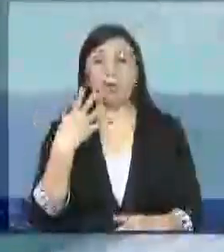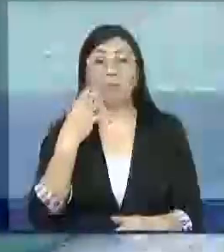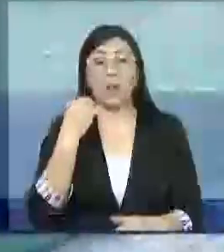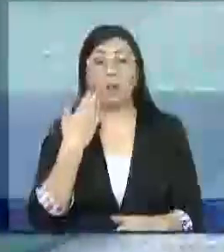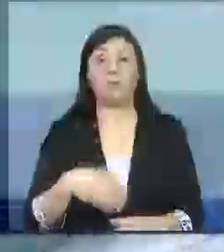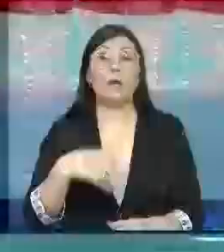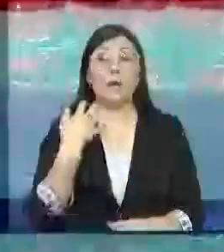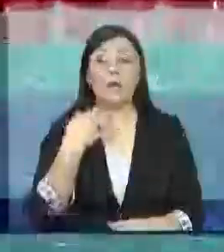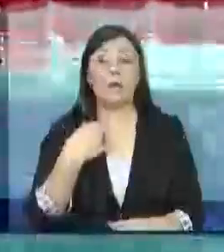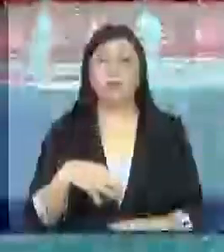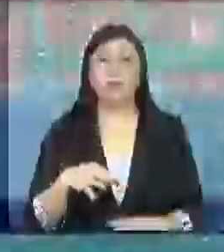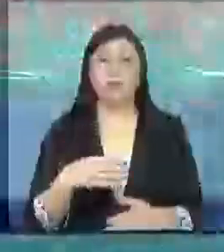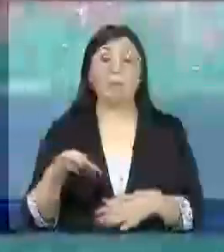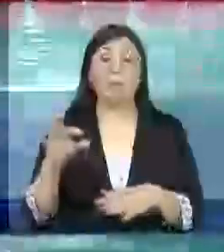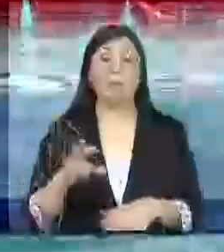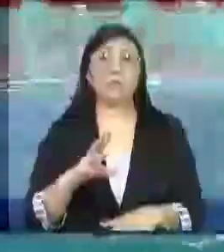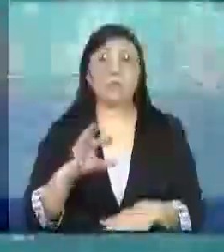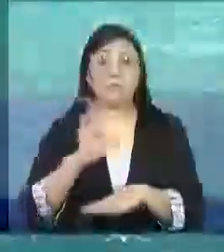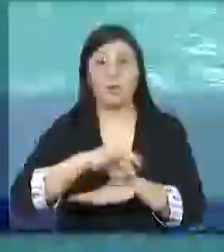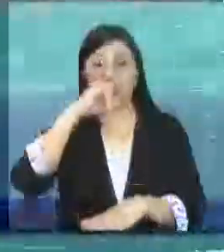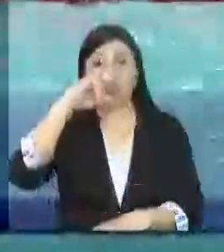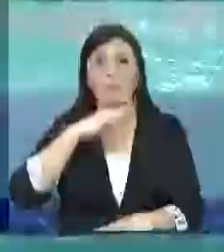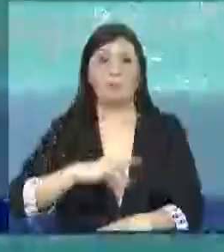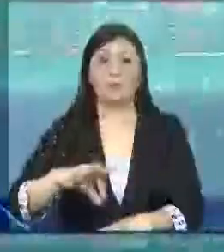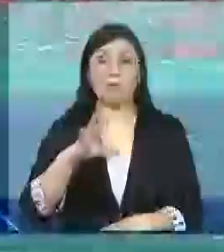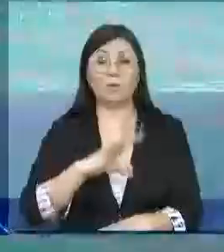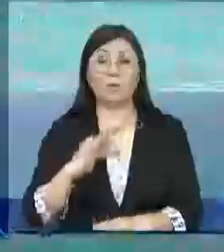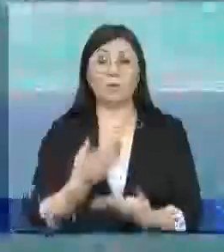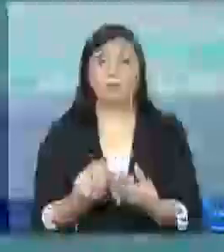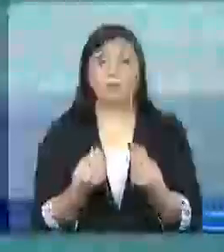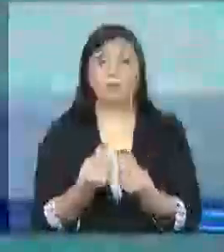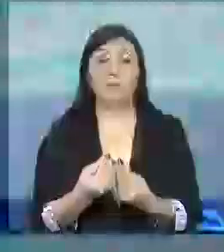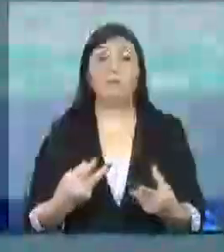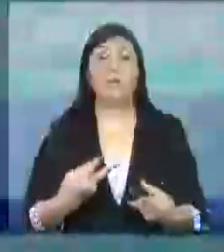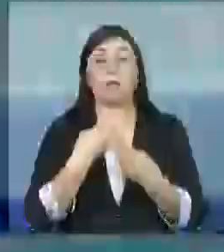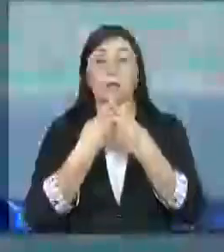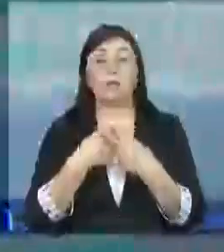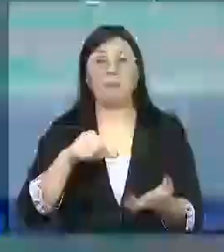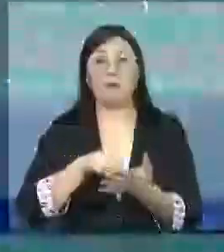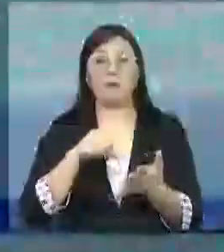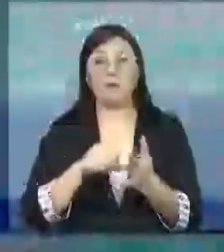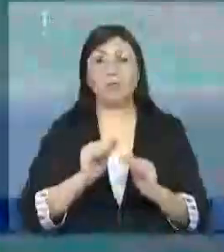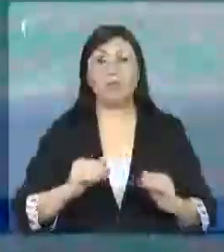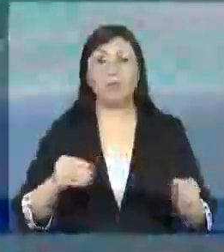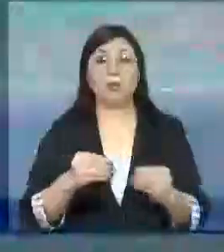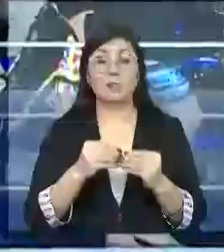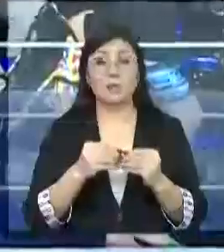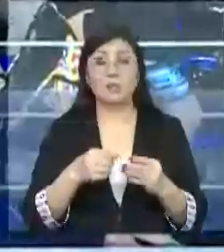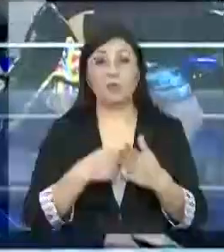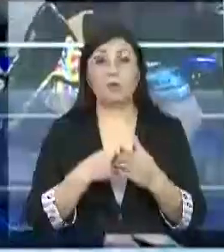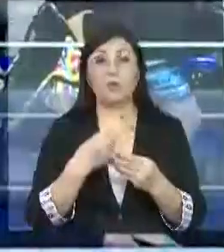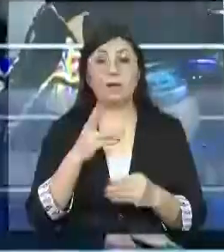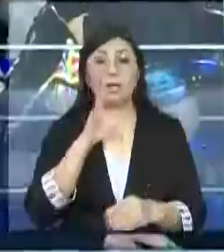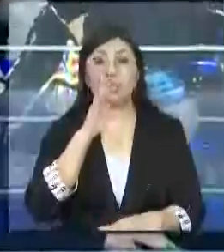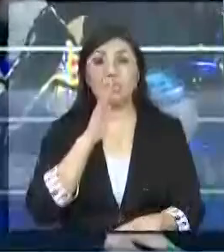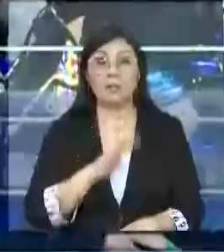Алматы, Кызылорду, Костанай, Севера и Западную Казахстанскую области, а также столицу. Участники – дети в возрасте от 10 до